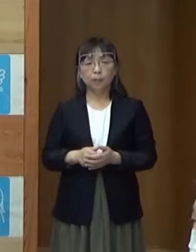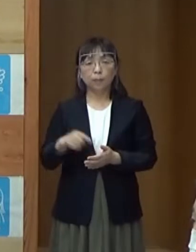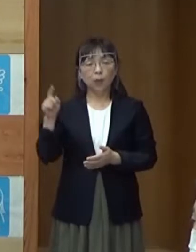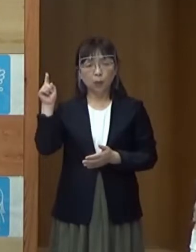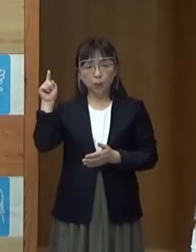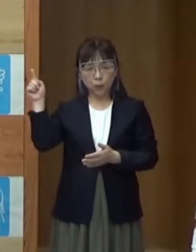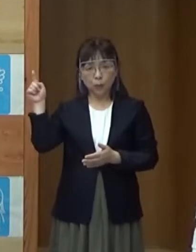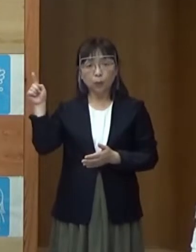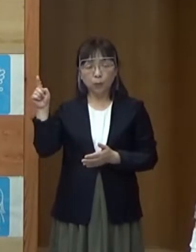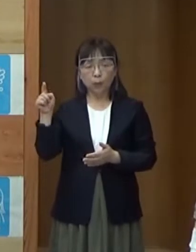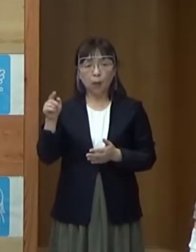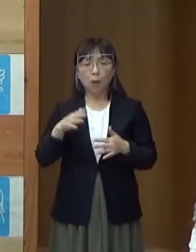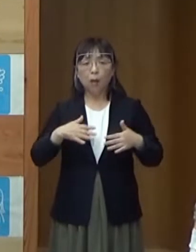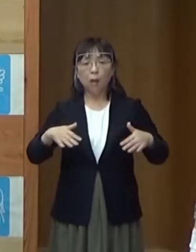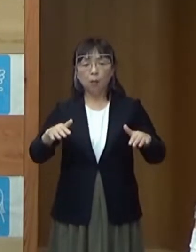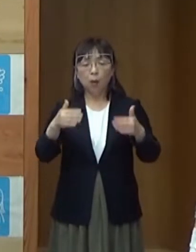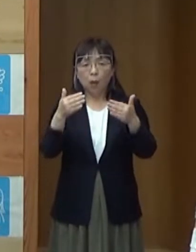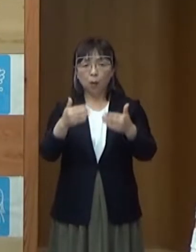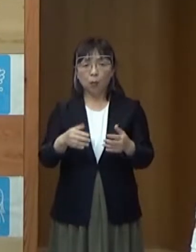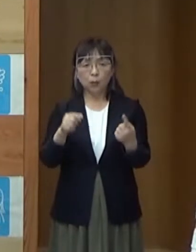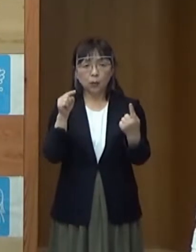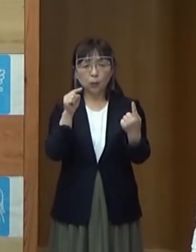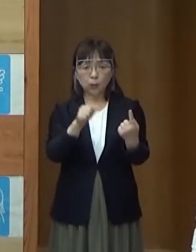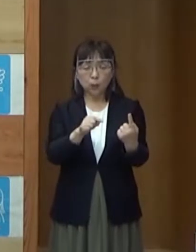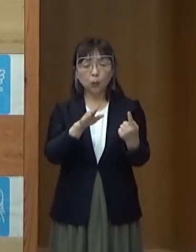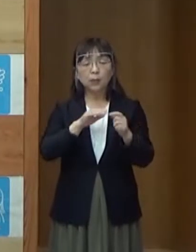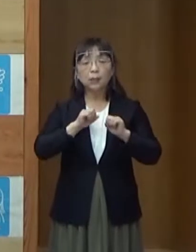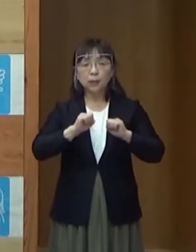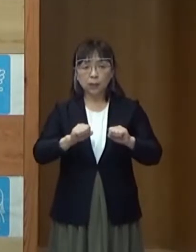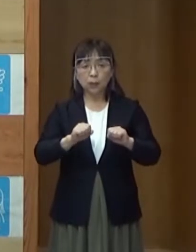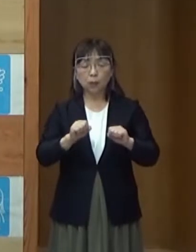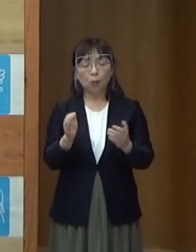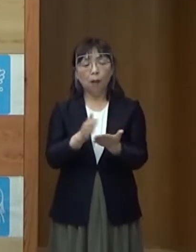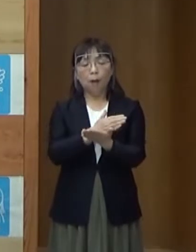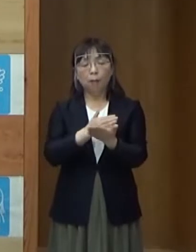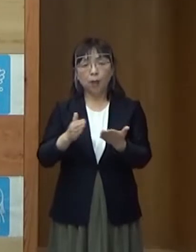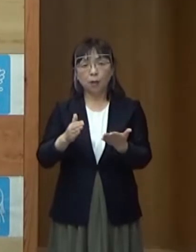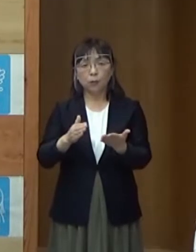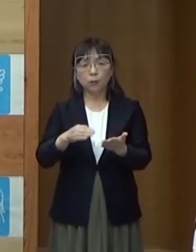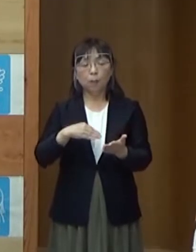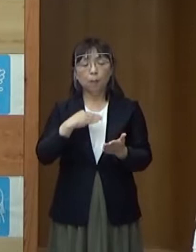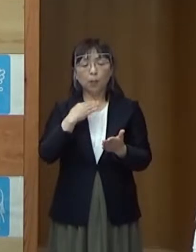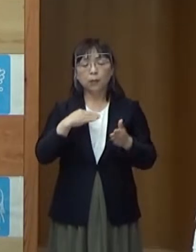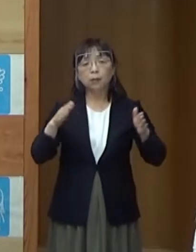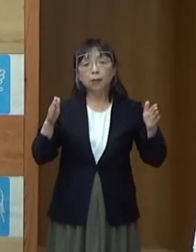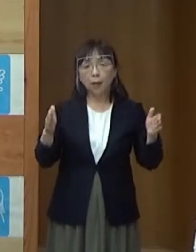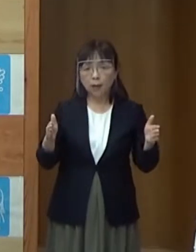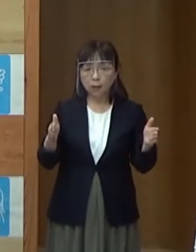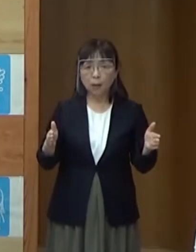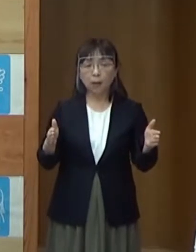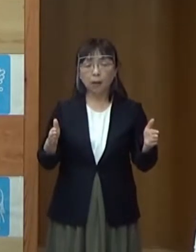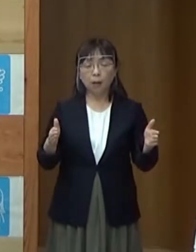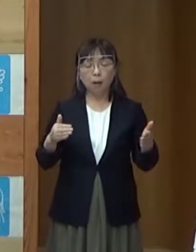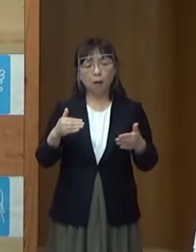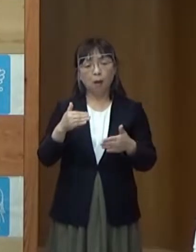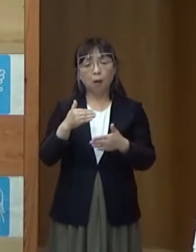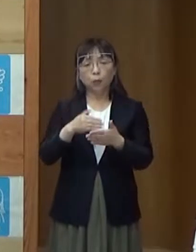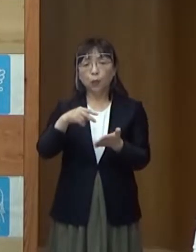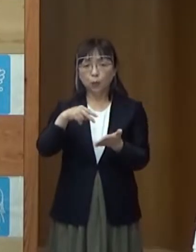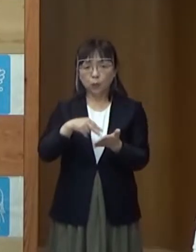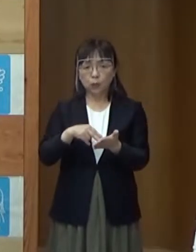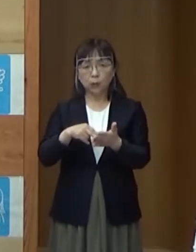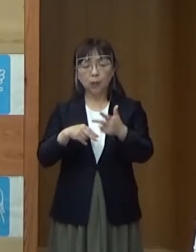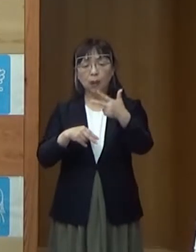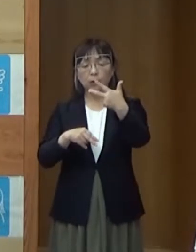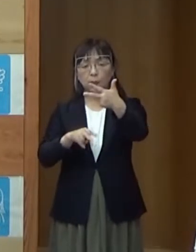においてまん延防止等重点措置の実施について判断をされるまでの間でございますが、道として